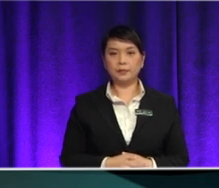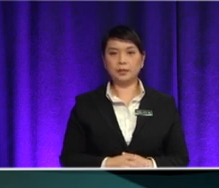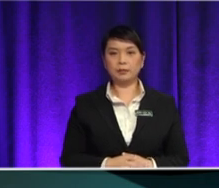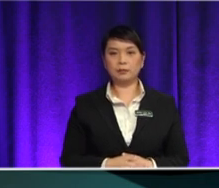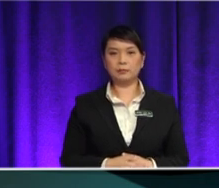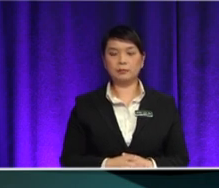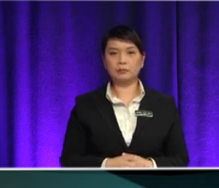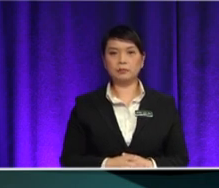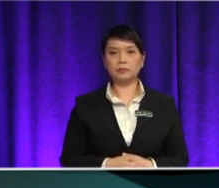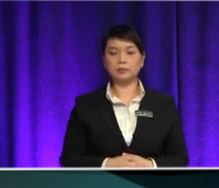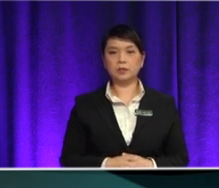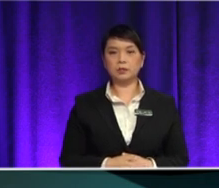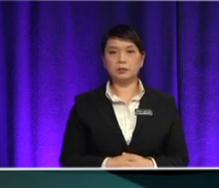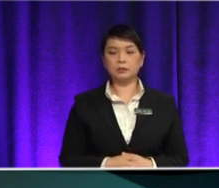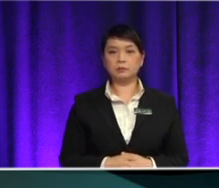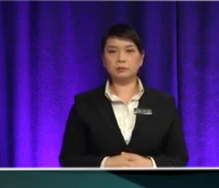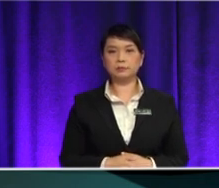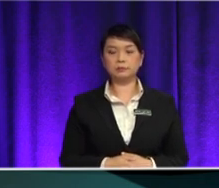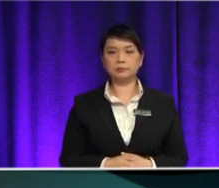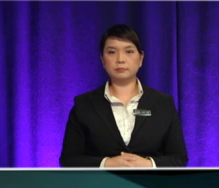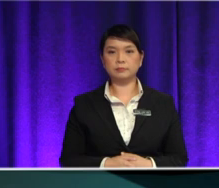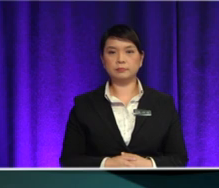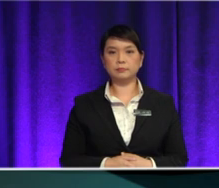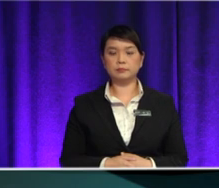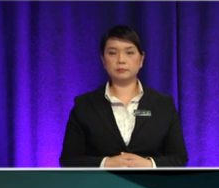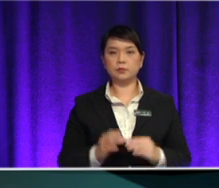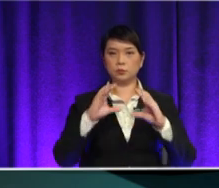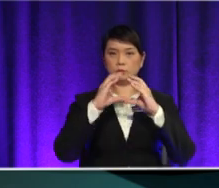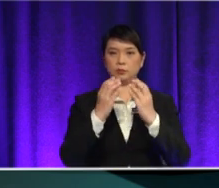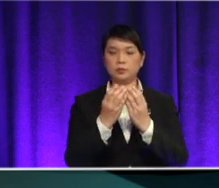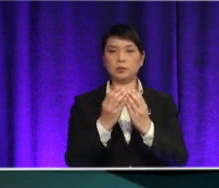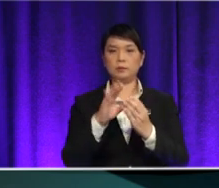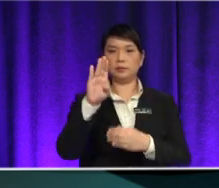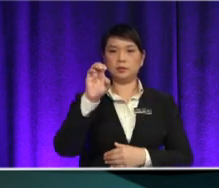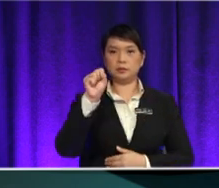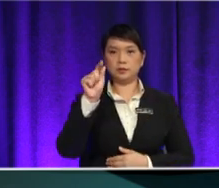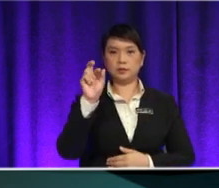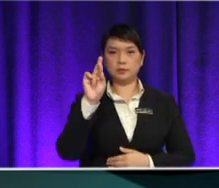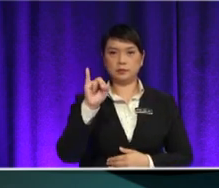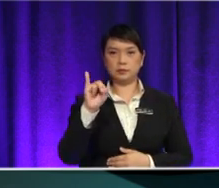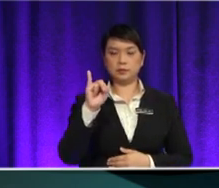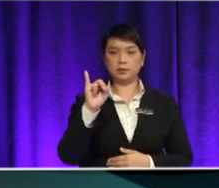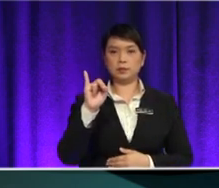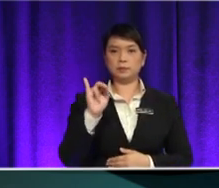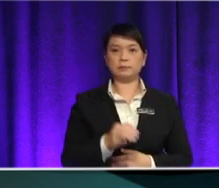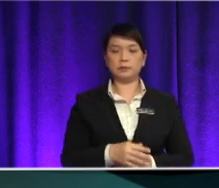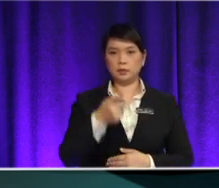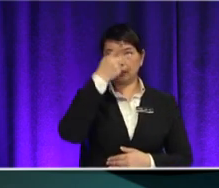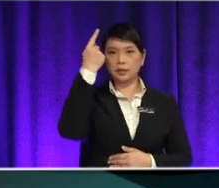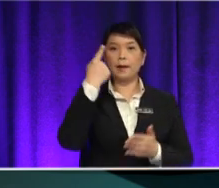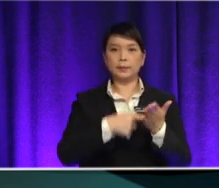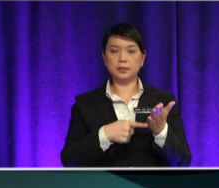Bestari, cikgu. Ya, betul. Kumpulan yang dapat keputusan yang lebih baik adalah kumpulan Bestari. Kerana